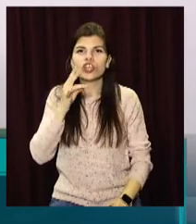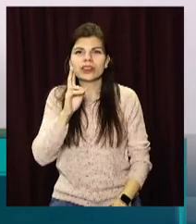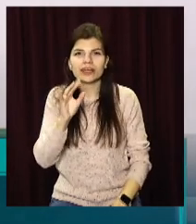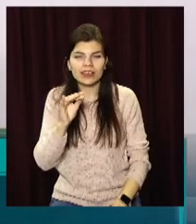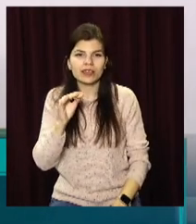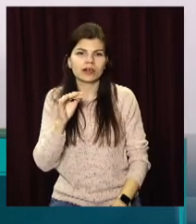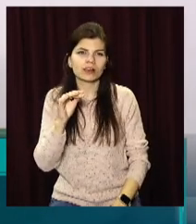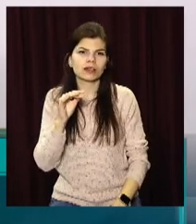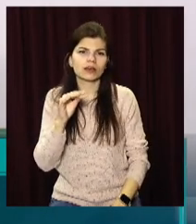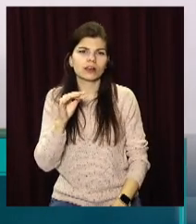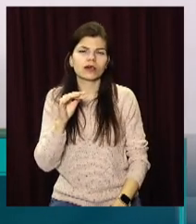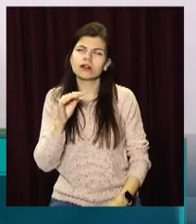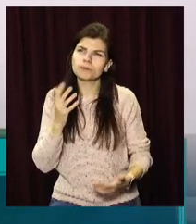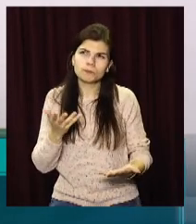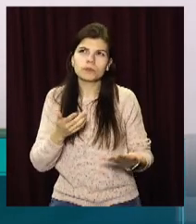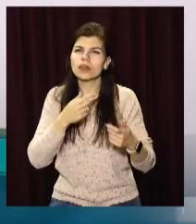бананового